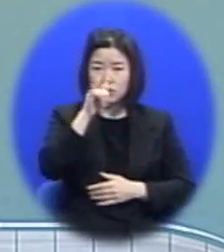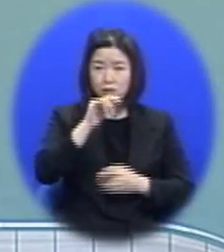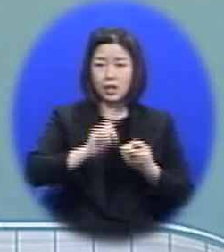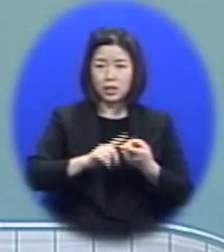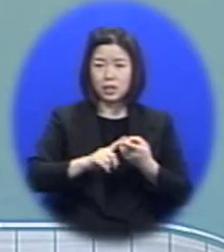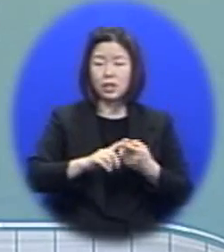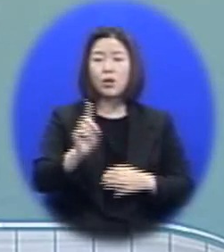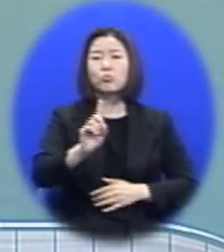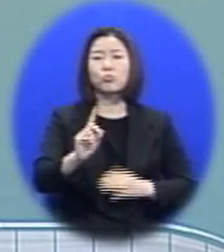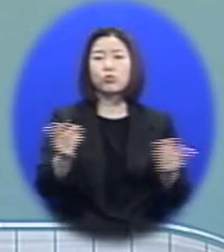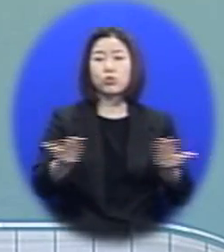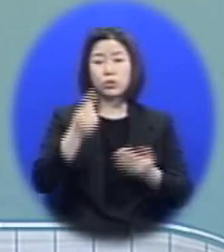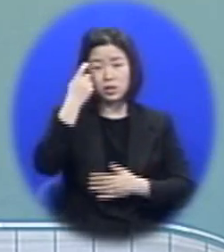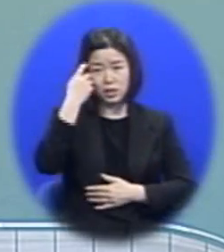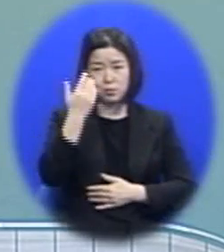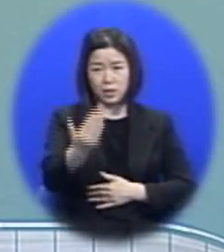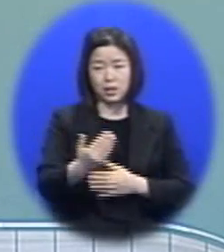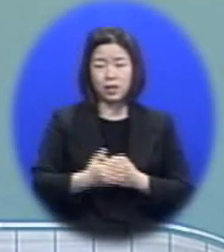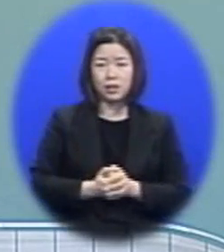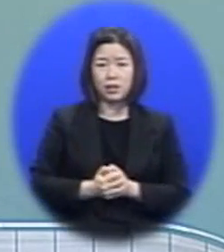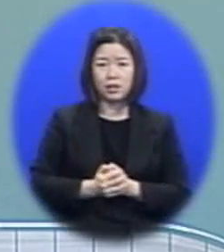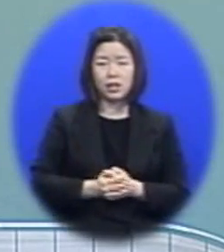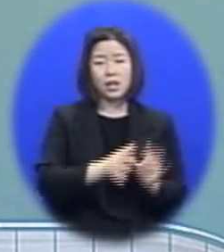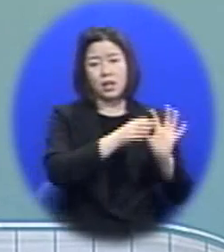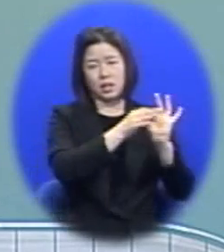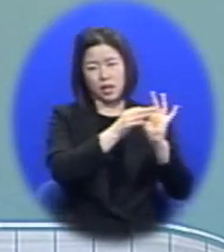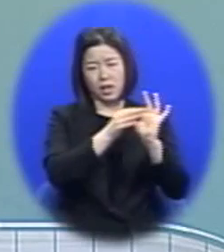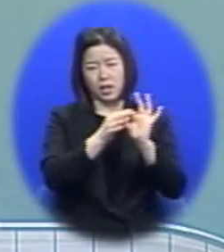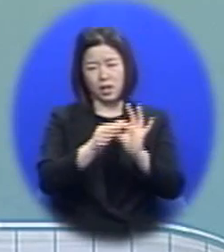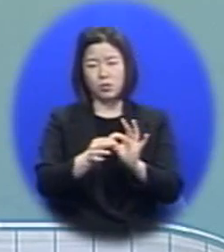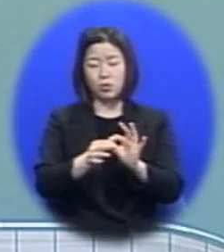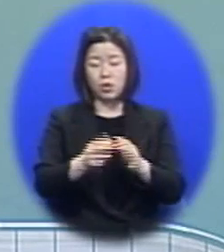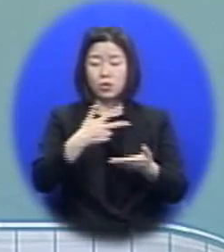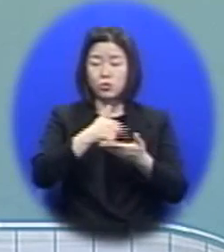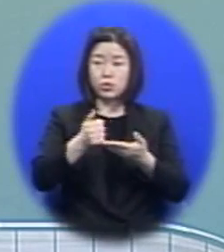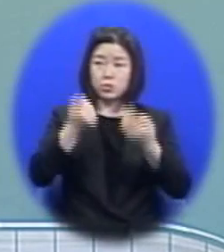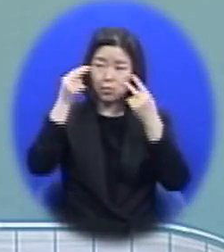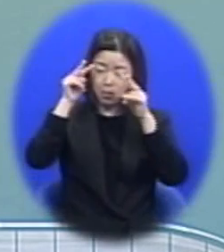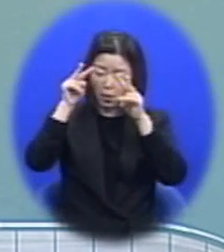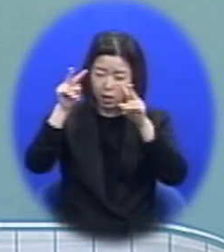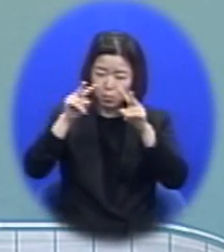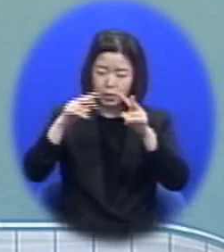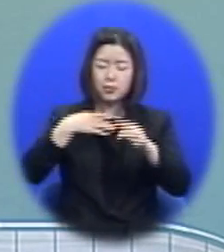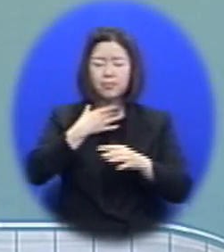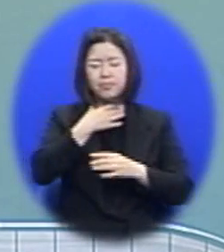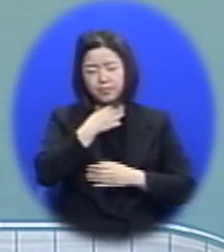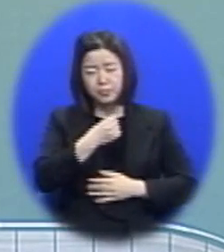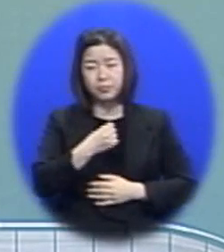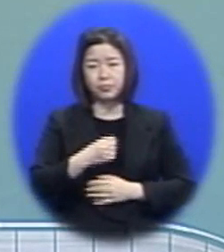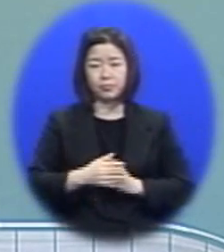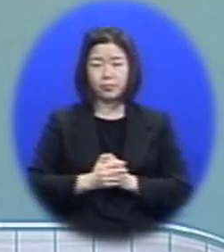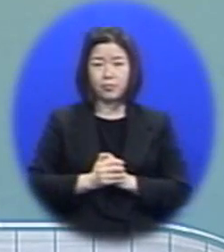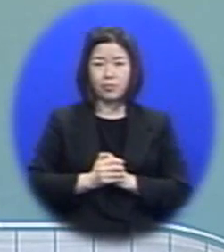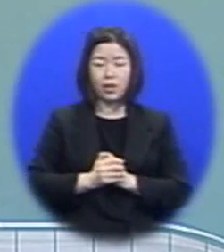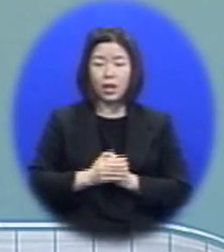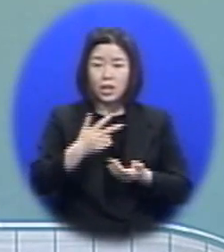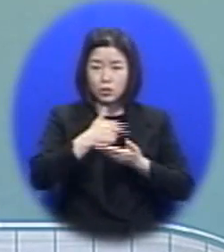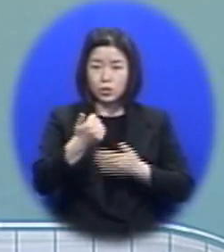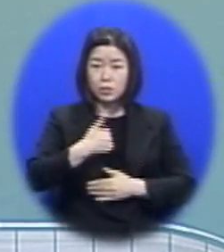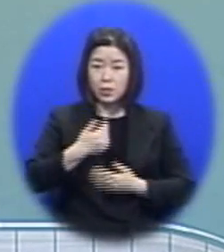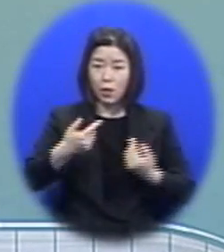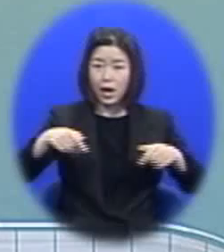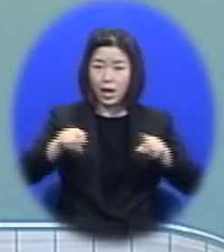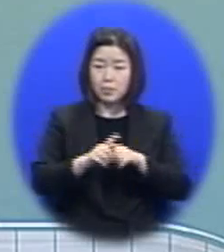어떻게 된 일이지요 계속 주님만 바라보려고 했던 그 갈망 주님은 나와 함께